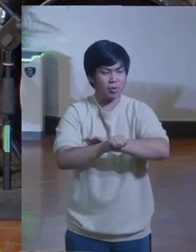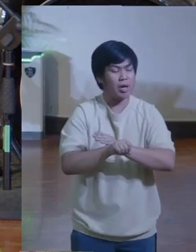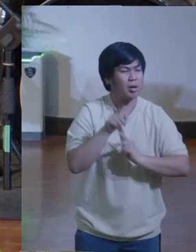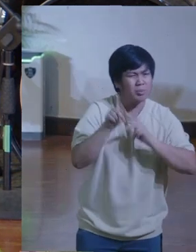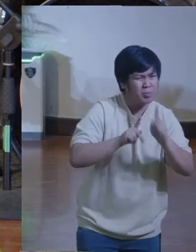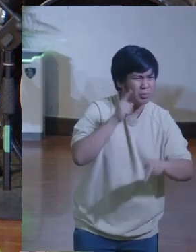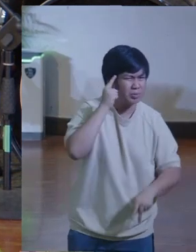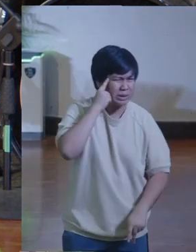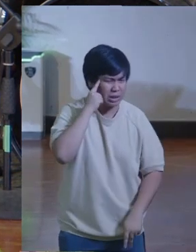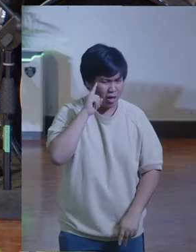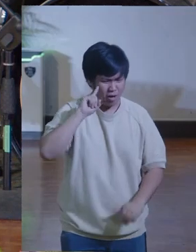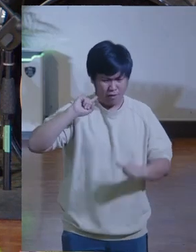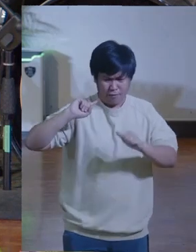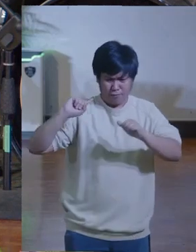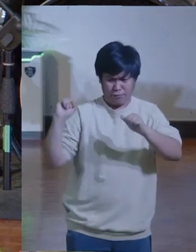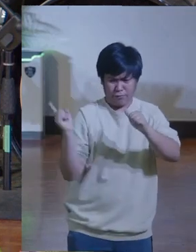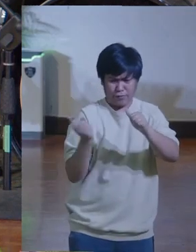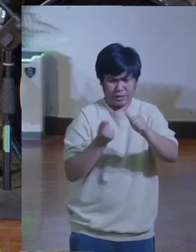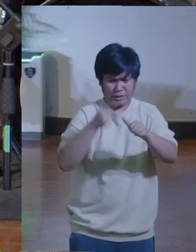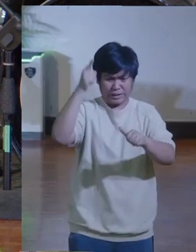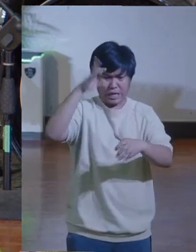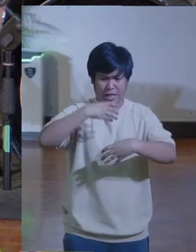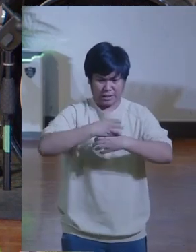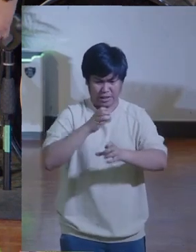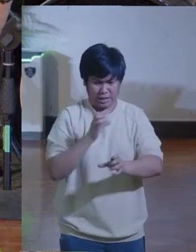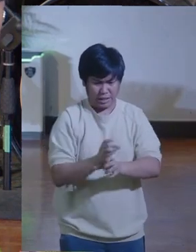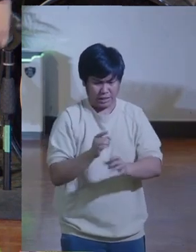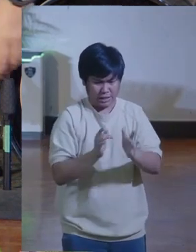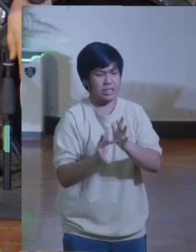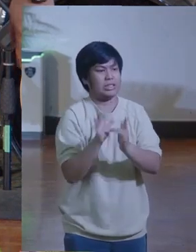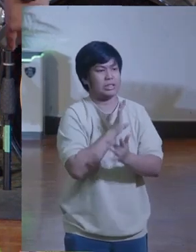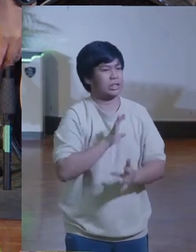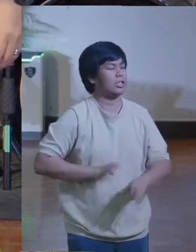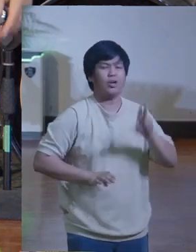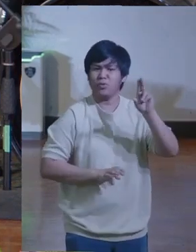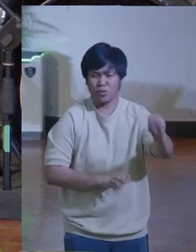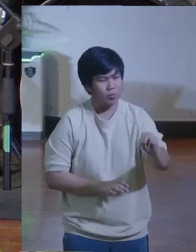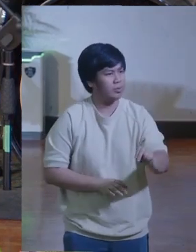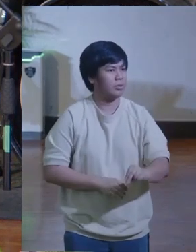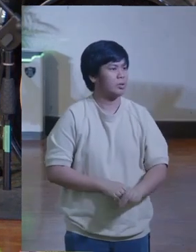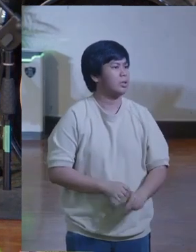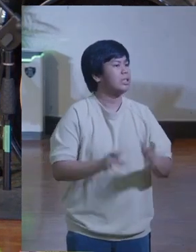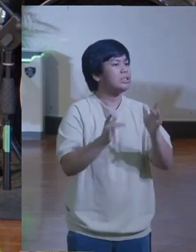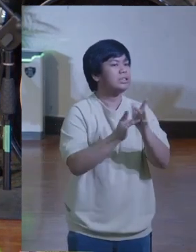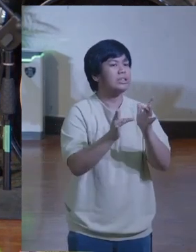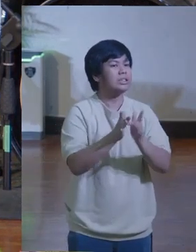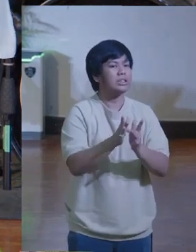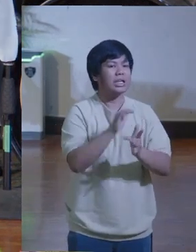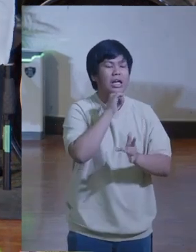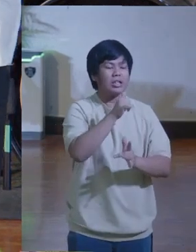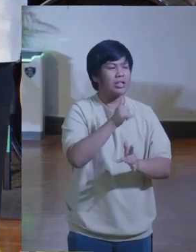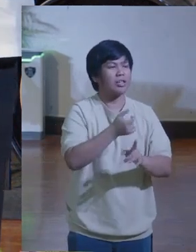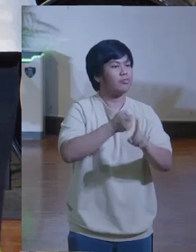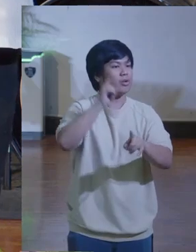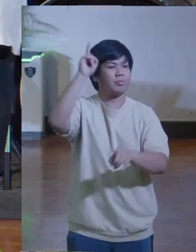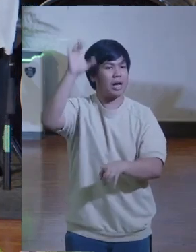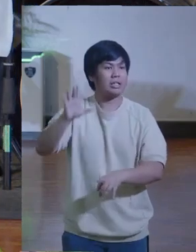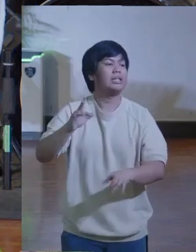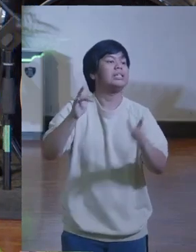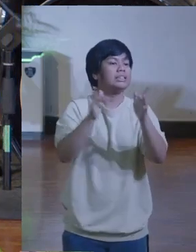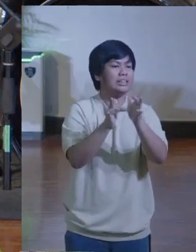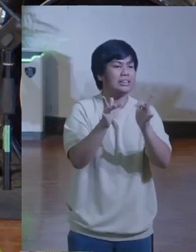po siya yung first na create ni God. Ang ating pong Panginoon is not a created being. He is